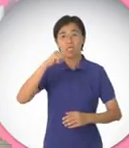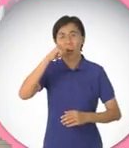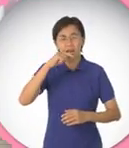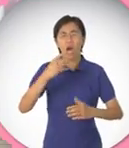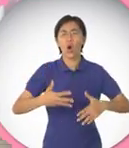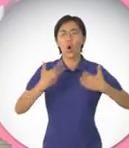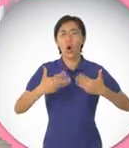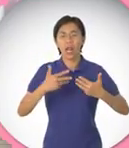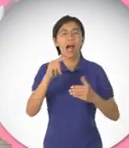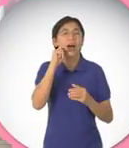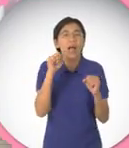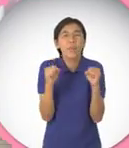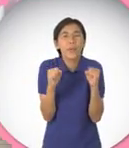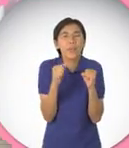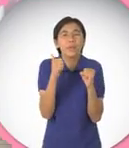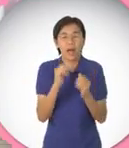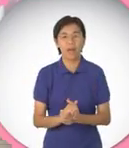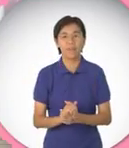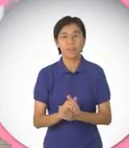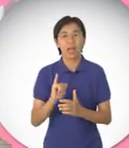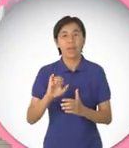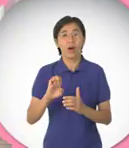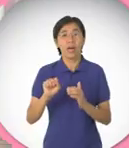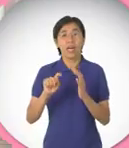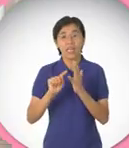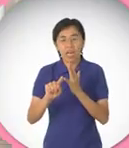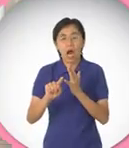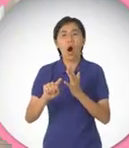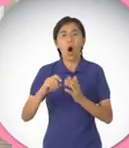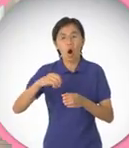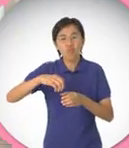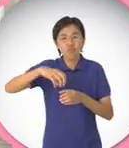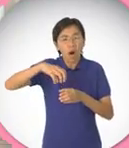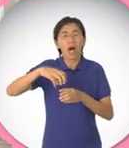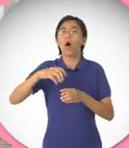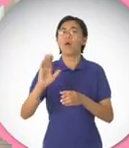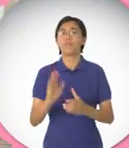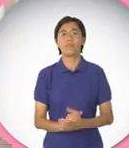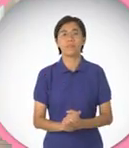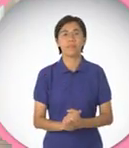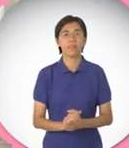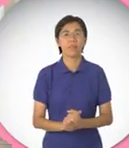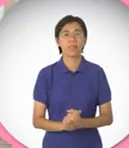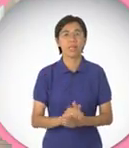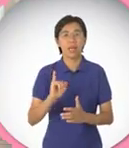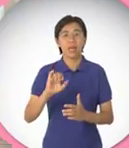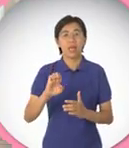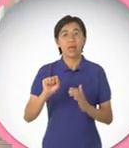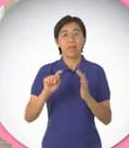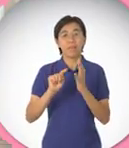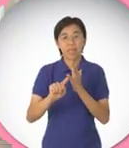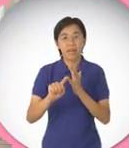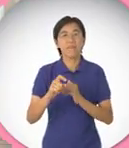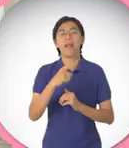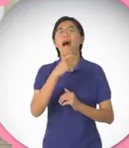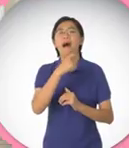น้ำเย็นดีกว่าไม่งั้นเดี๋ยวยีสต์จะฟูขึ้นเร็วเกินไปนะคะแล้วก็จะมียีสต์ชนิดแห้งนะคะอันนี้ก็ต้องดูด้วยว่ามันจะมียีสต์สำ